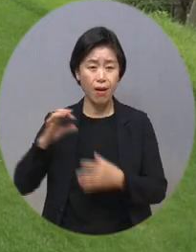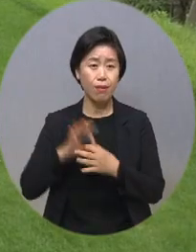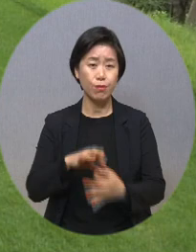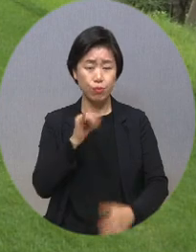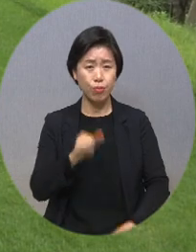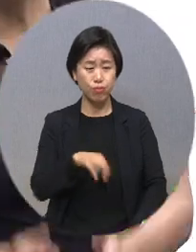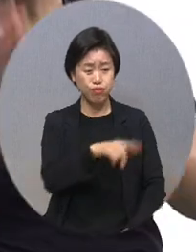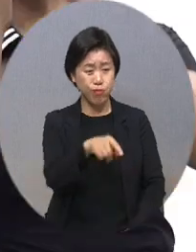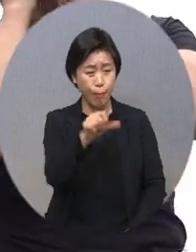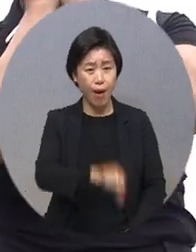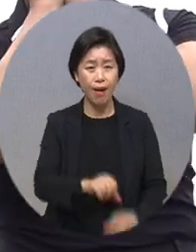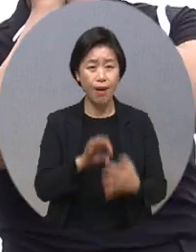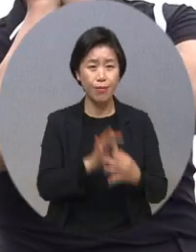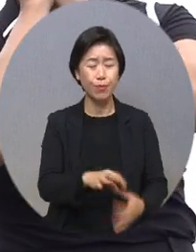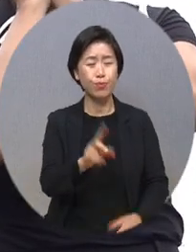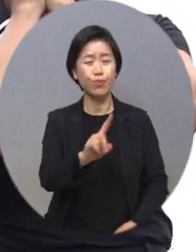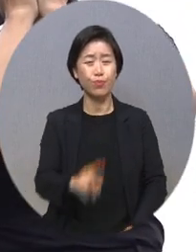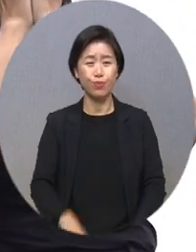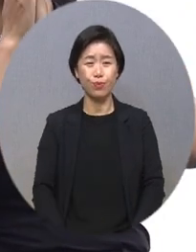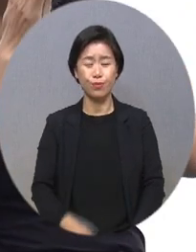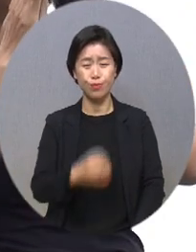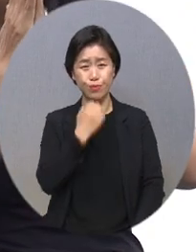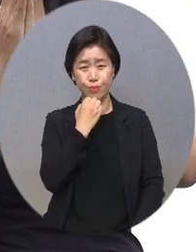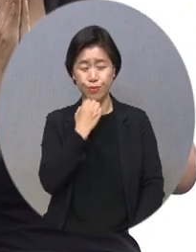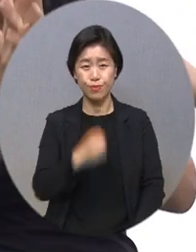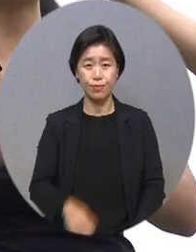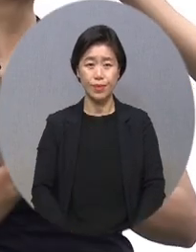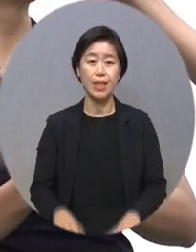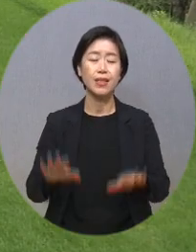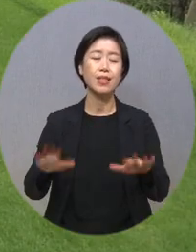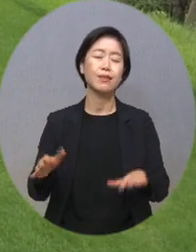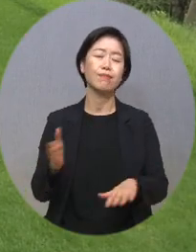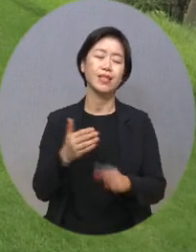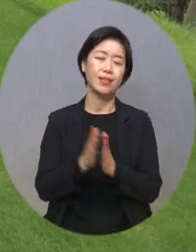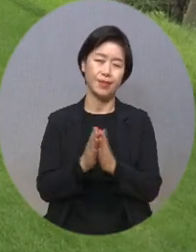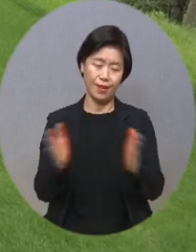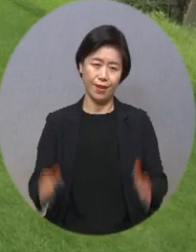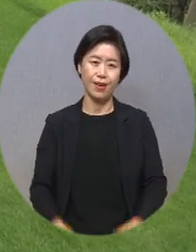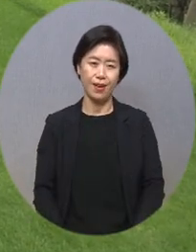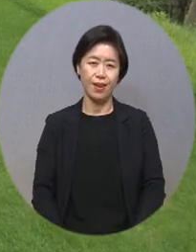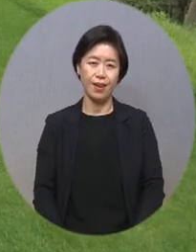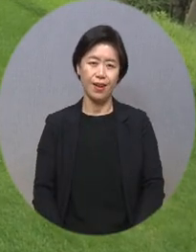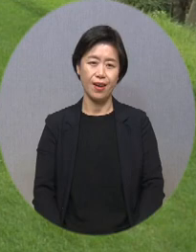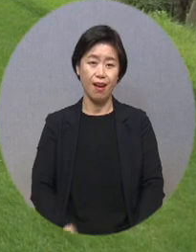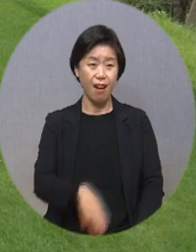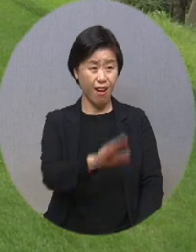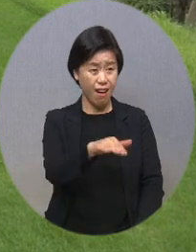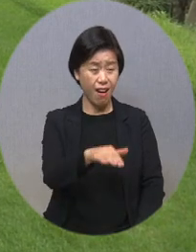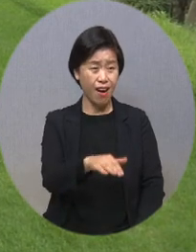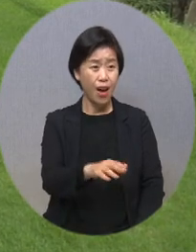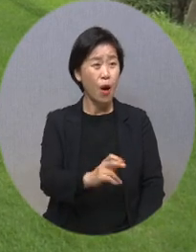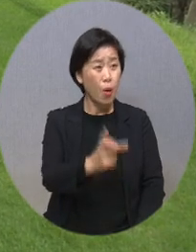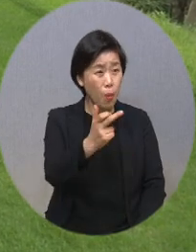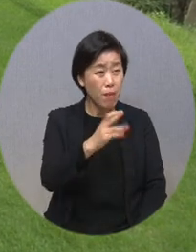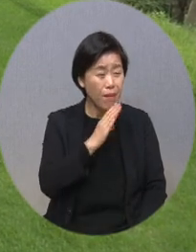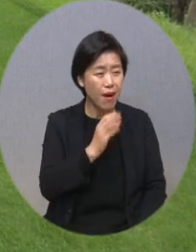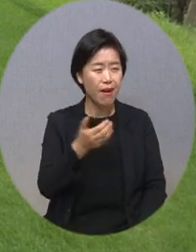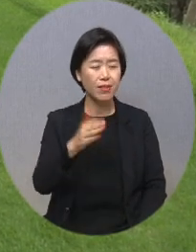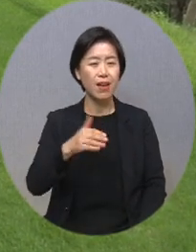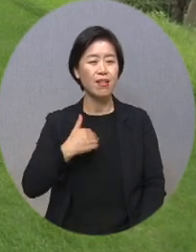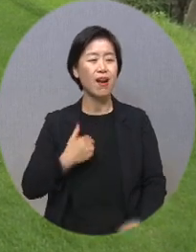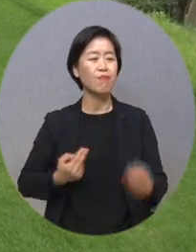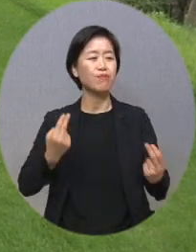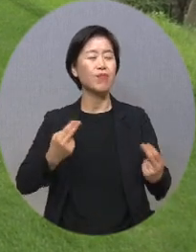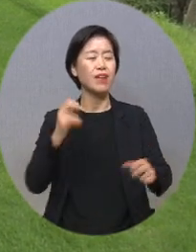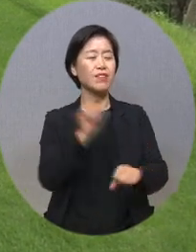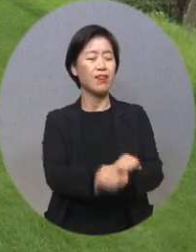못 이기고 그런데? 있잖아. 아, 지금 난리 났어. 지금부터 시작하자. 지금부터 하자. 아, 지금부터 하자. 잘 친다고 하지 마. 알았어. 아, 지금, 아, 지금부터 지금부터